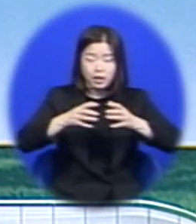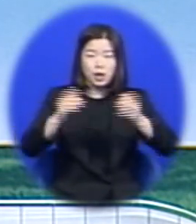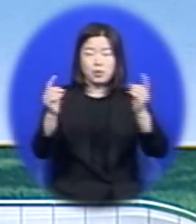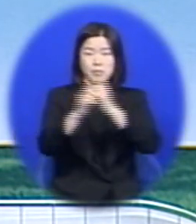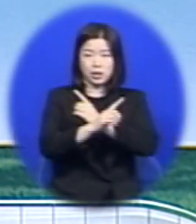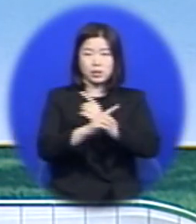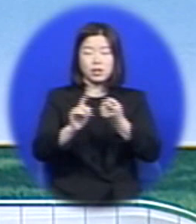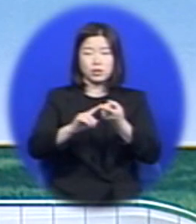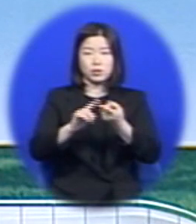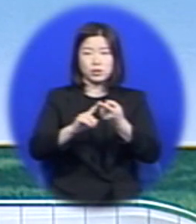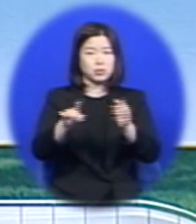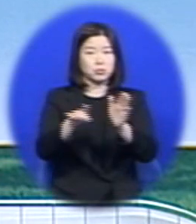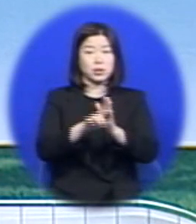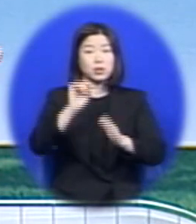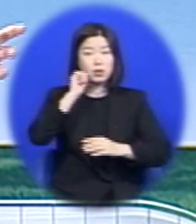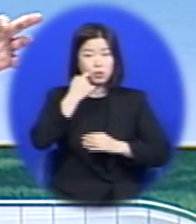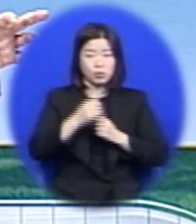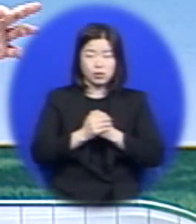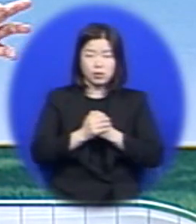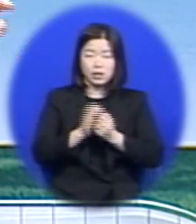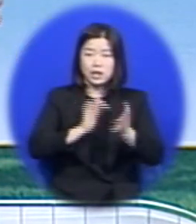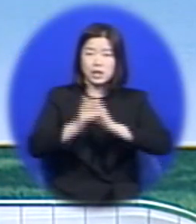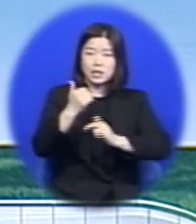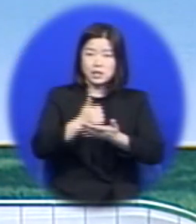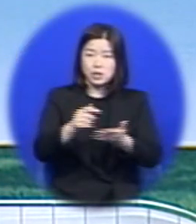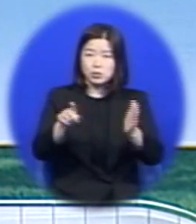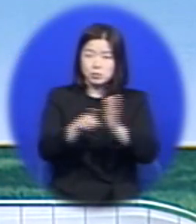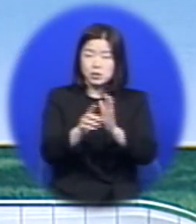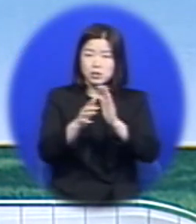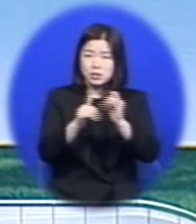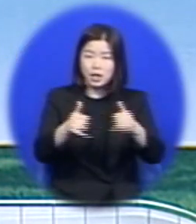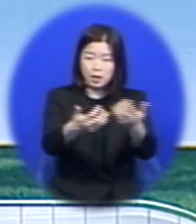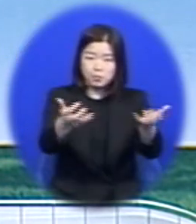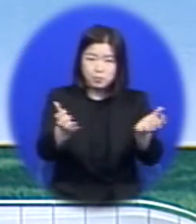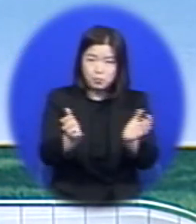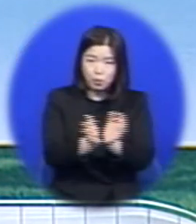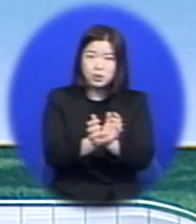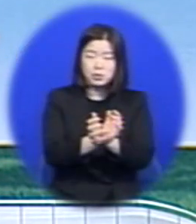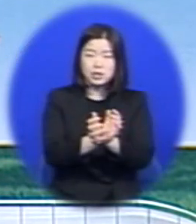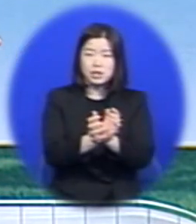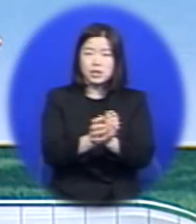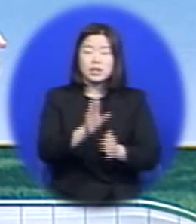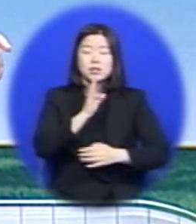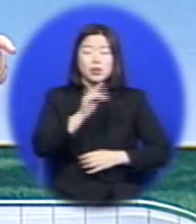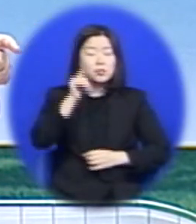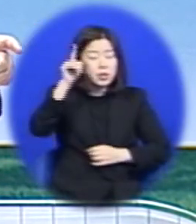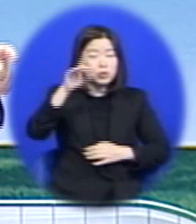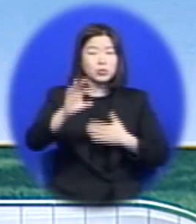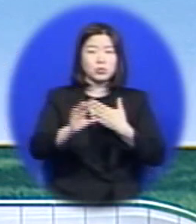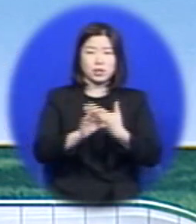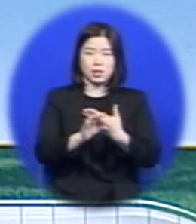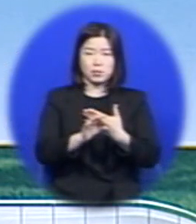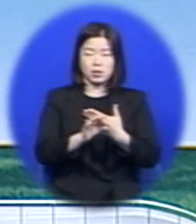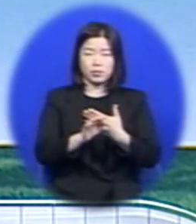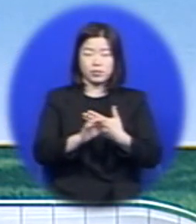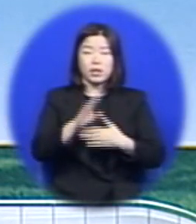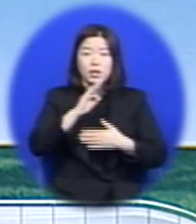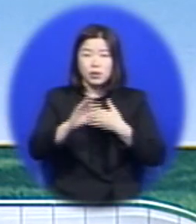거예요. 예수 믿는 사람들끼리 모인 모임이 정말 천국이라면